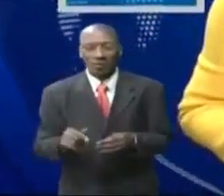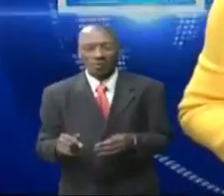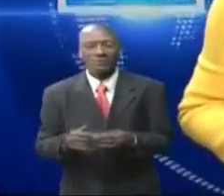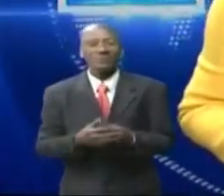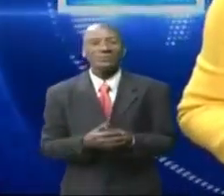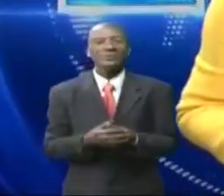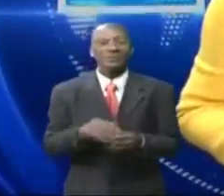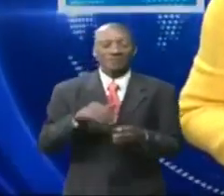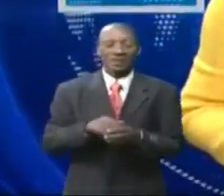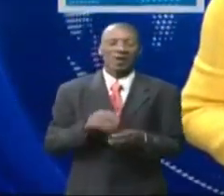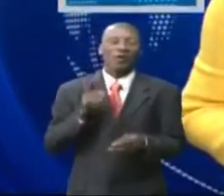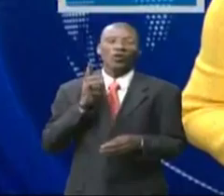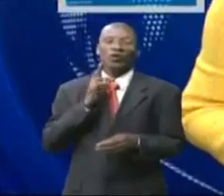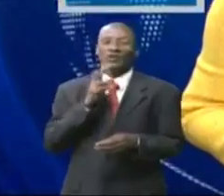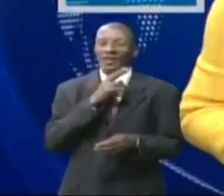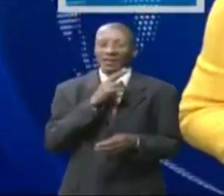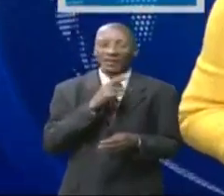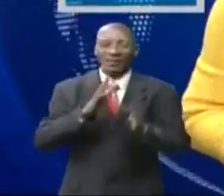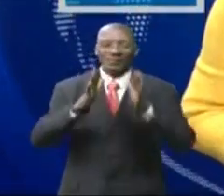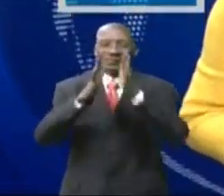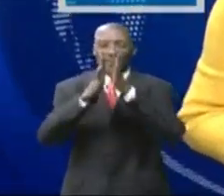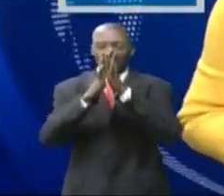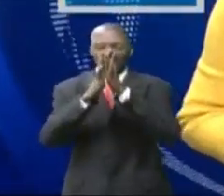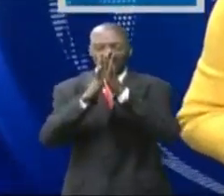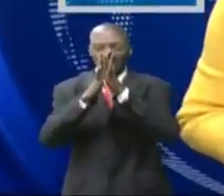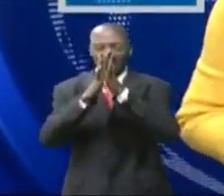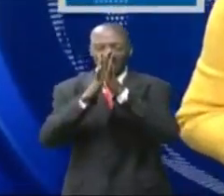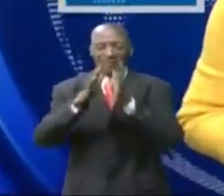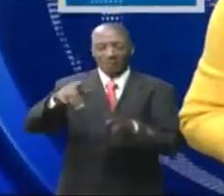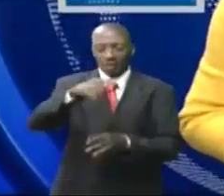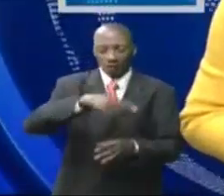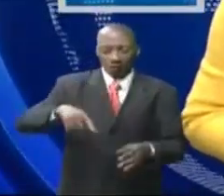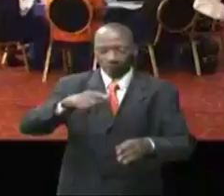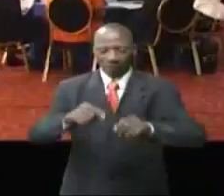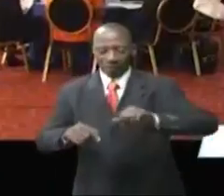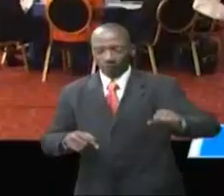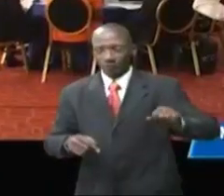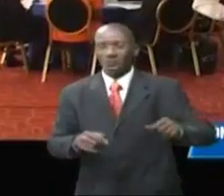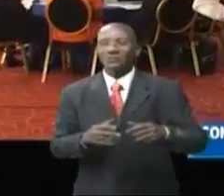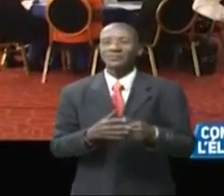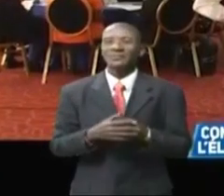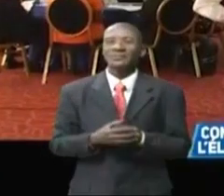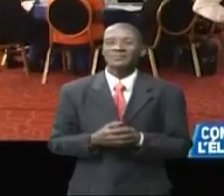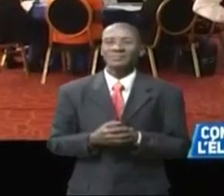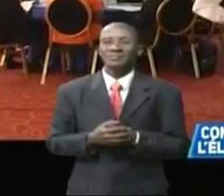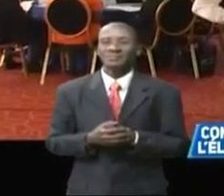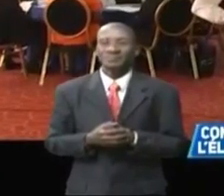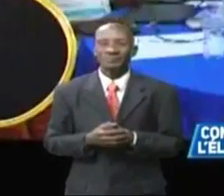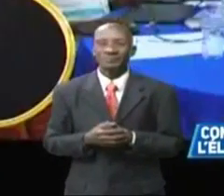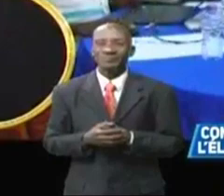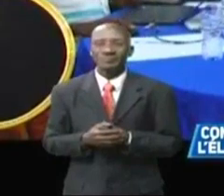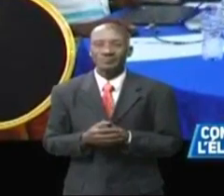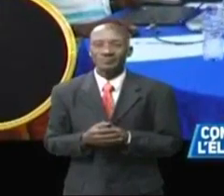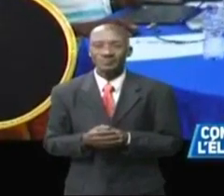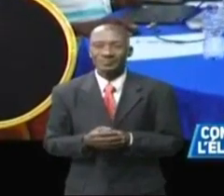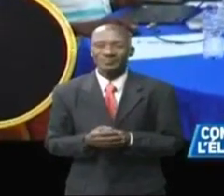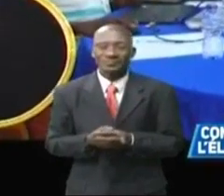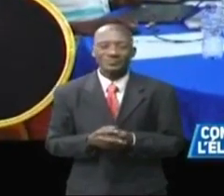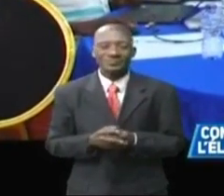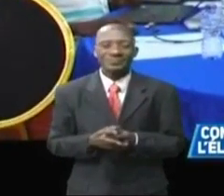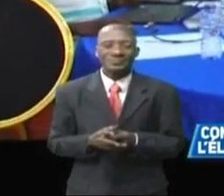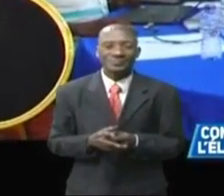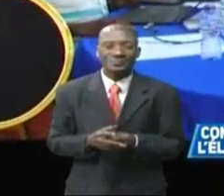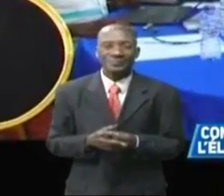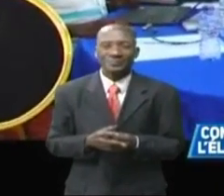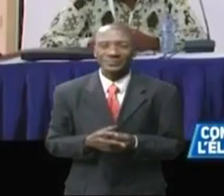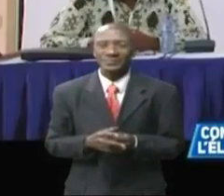Béatrice Hôtel. Jean-Richard Collet, René Nguangou était présent. Dans trois jours, les experts venus de quatre pays